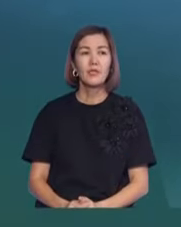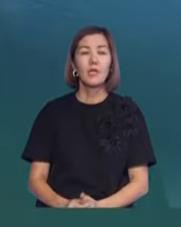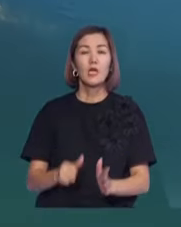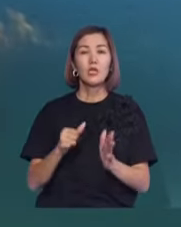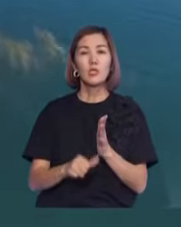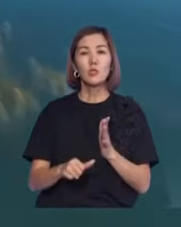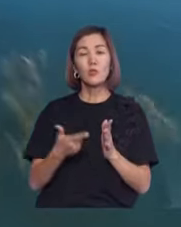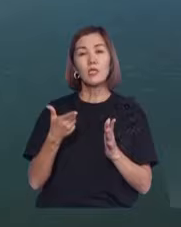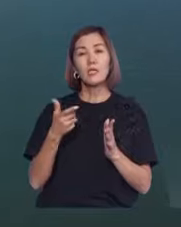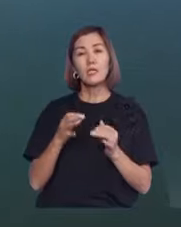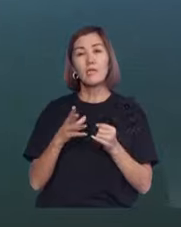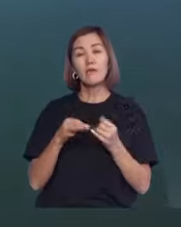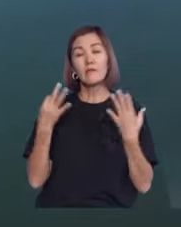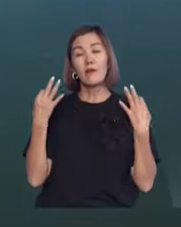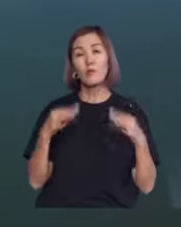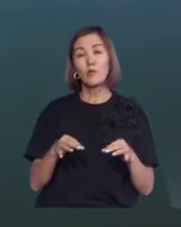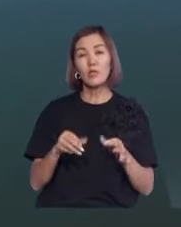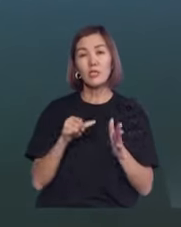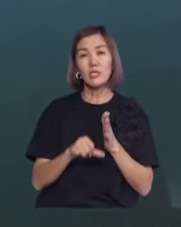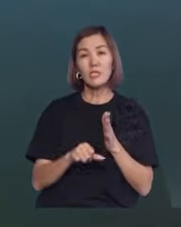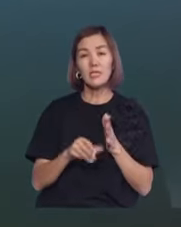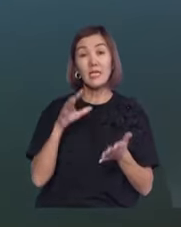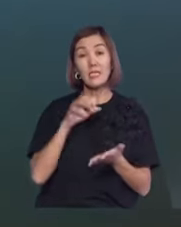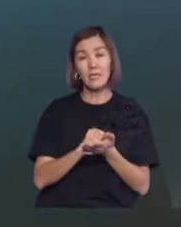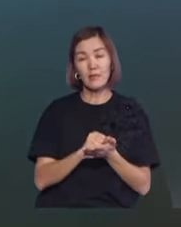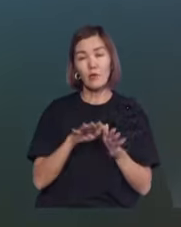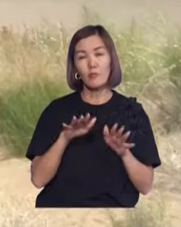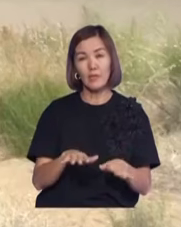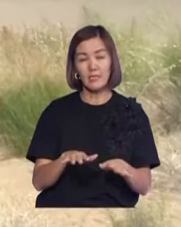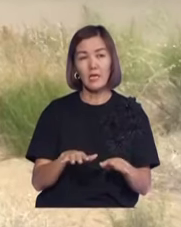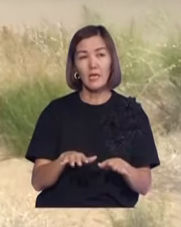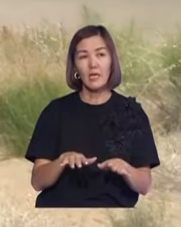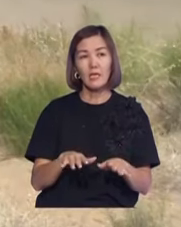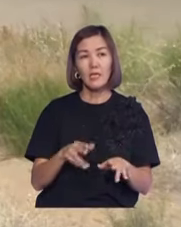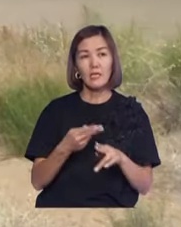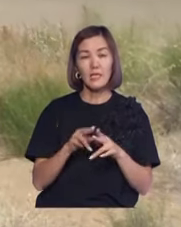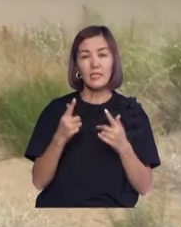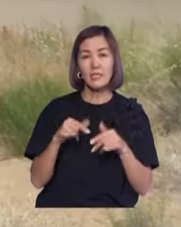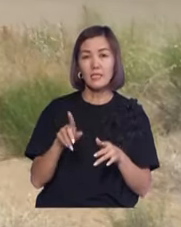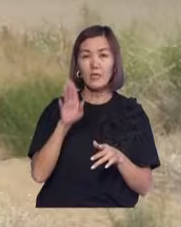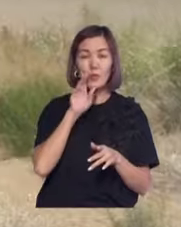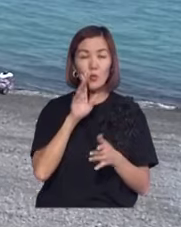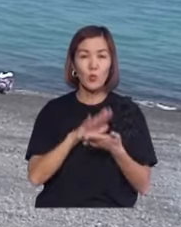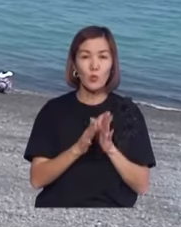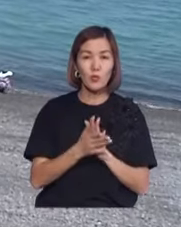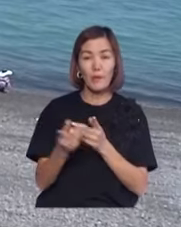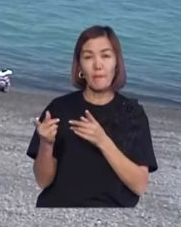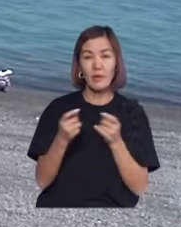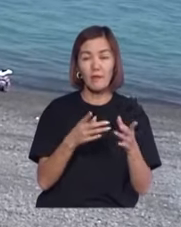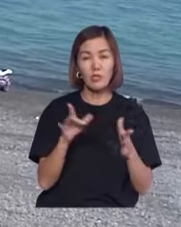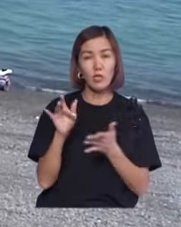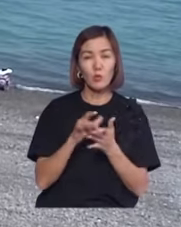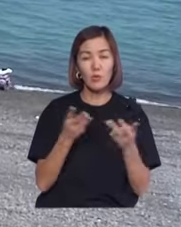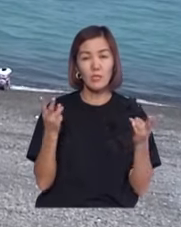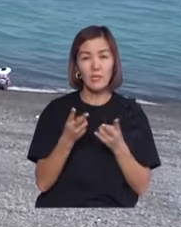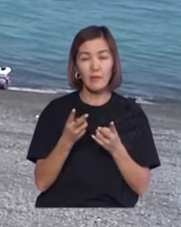свободной территории на побережье Балхаша только 60 занимают туристические объекты. Для создания комфортных условий и привлечения туристов